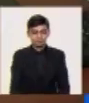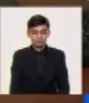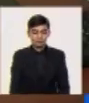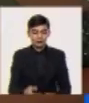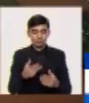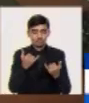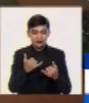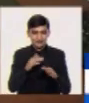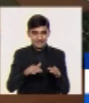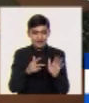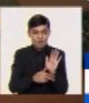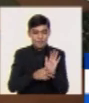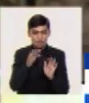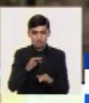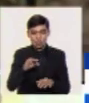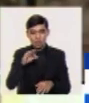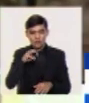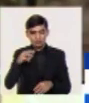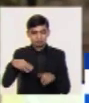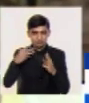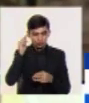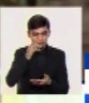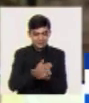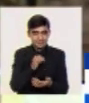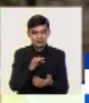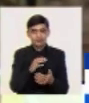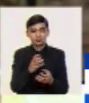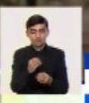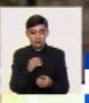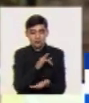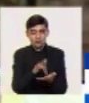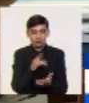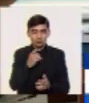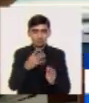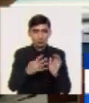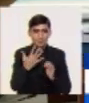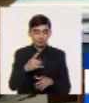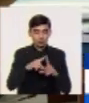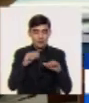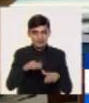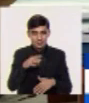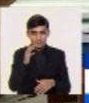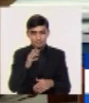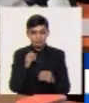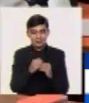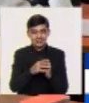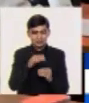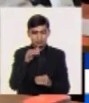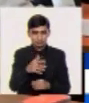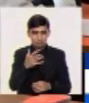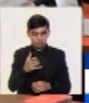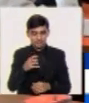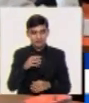Қазір оқушылардың 80% онлайн білім алып жатыр. Сонымен қатар қаланың 145 мектебінде 15500-ге жуық бастауыш